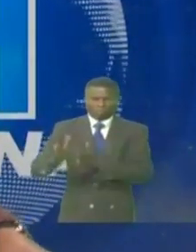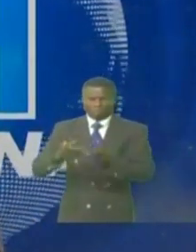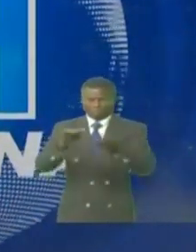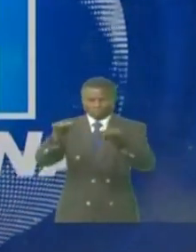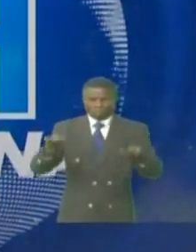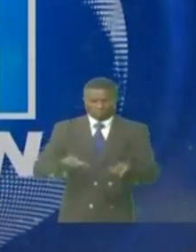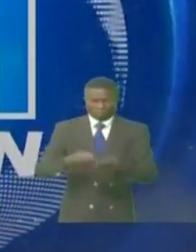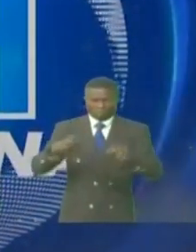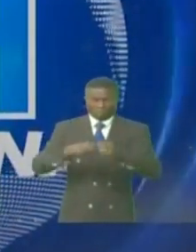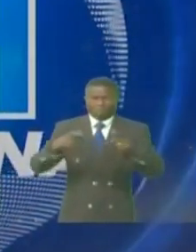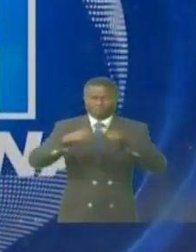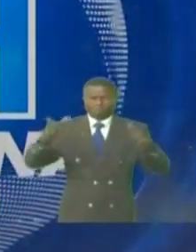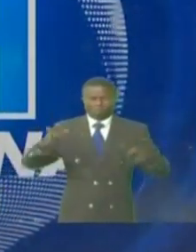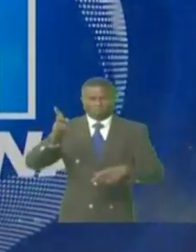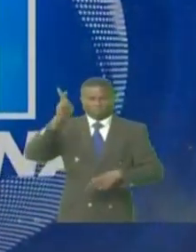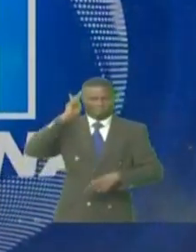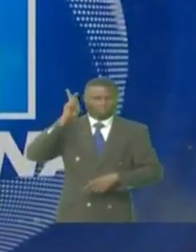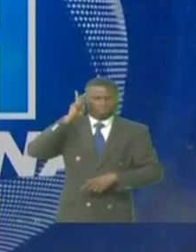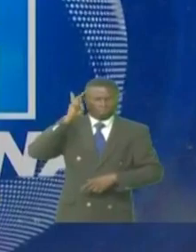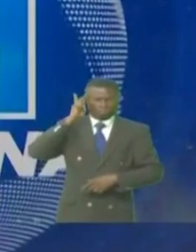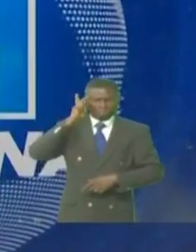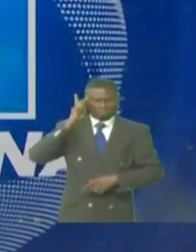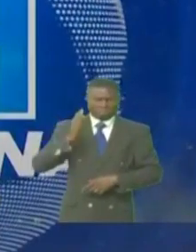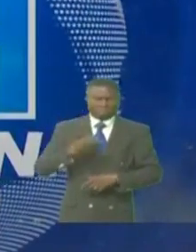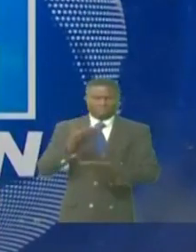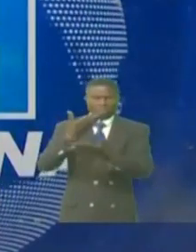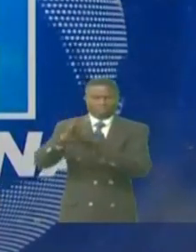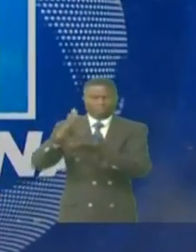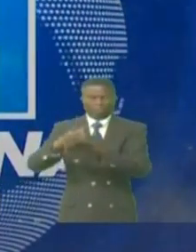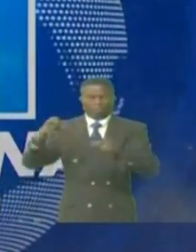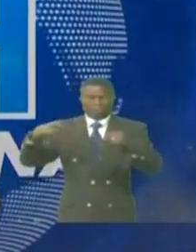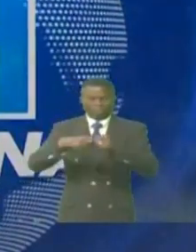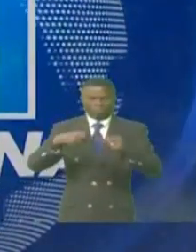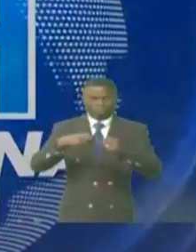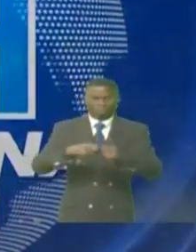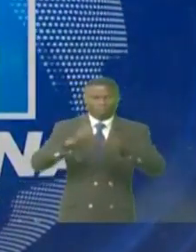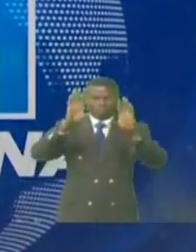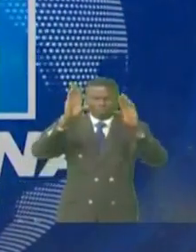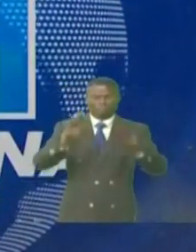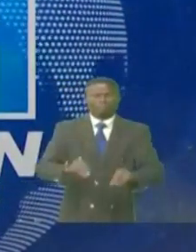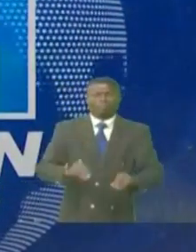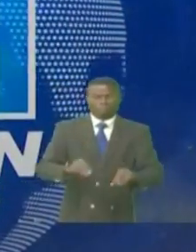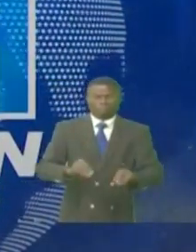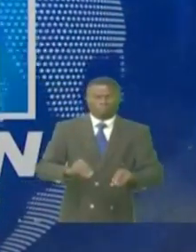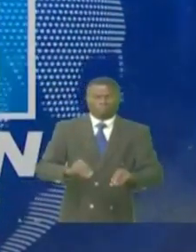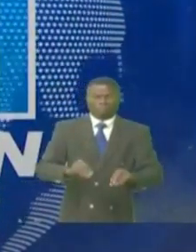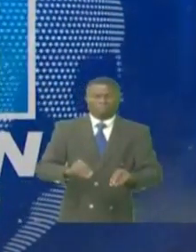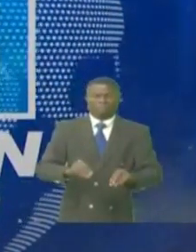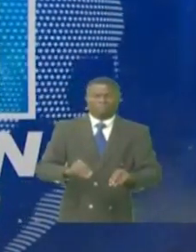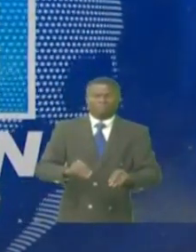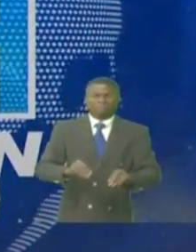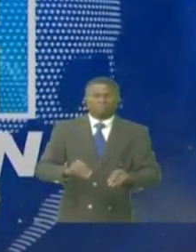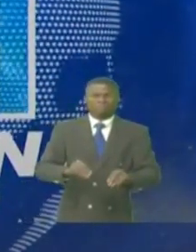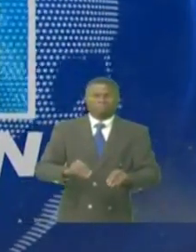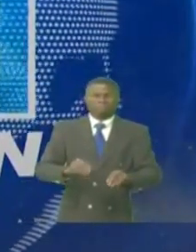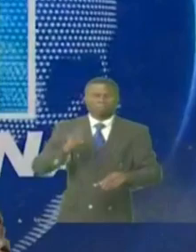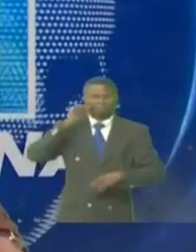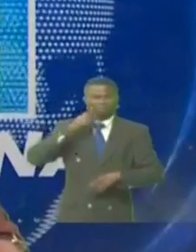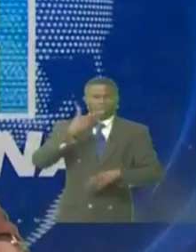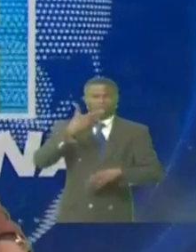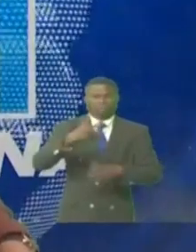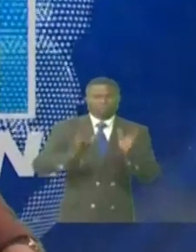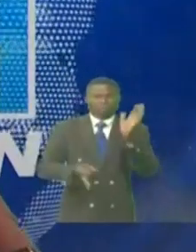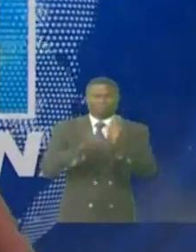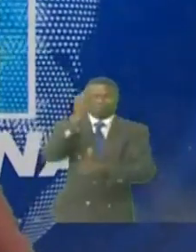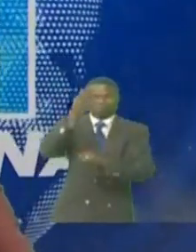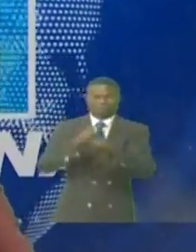haute tension de Kimbanseke, la fourniture de l'énergie électrique sera momentanément interrompue. Demain mercredi